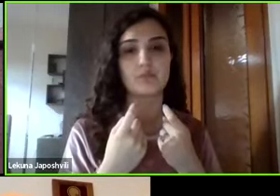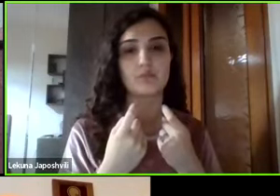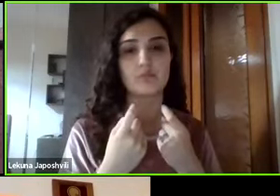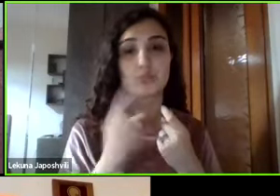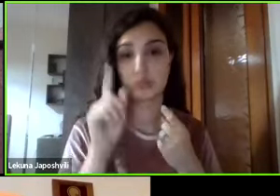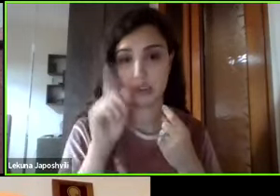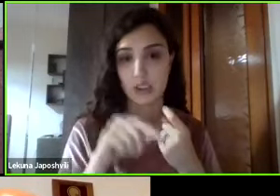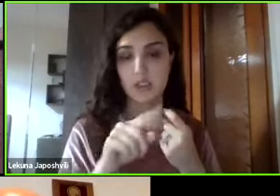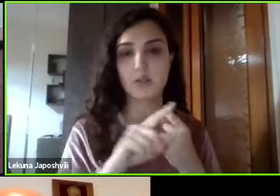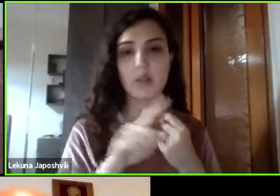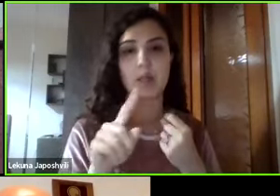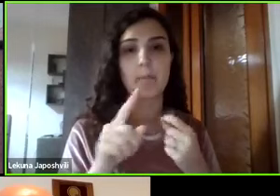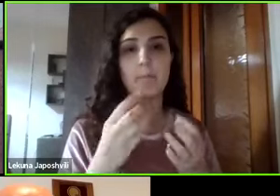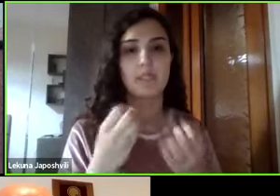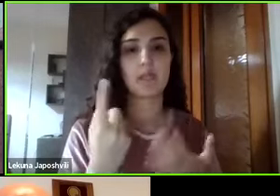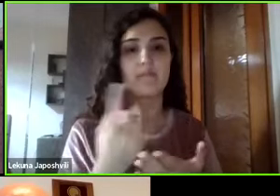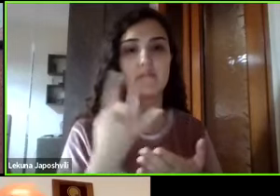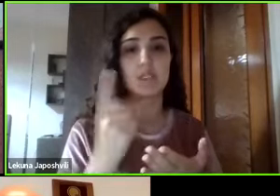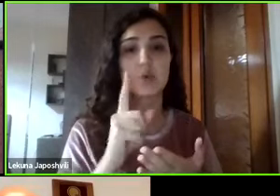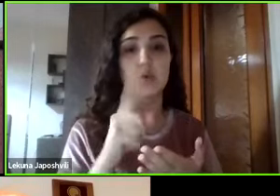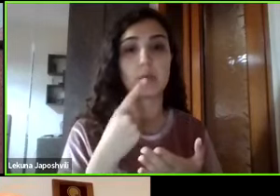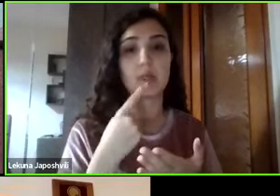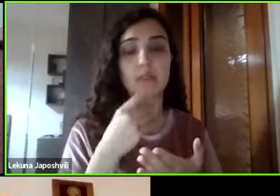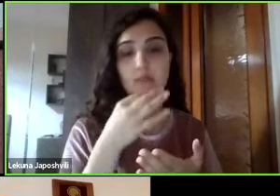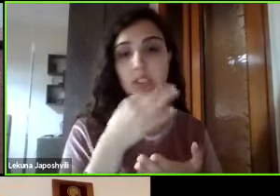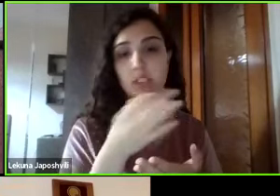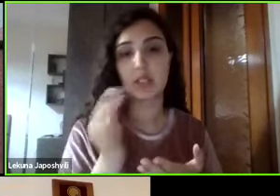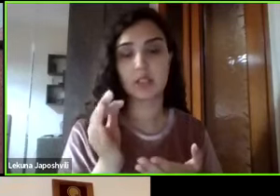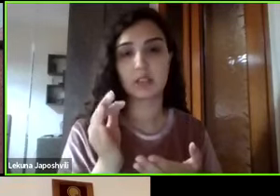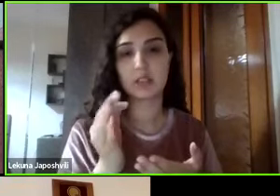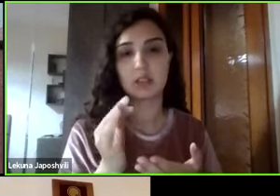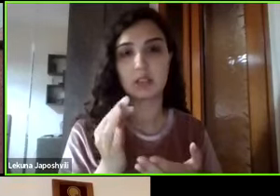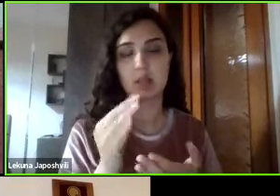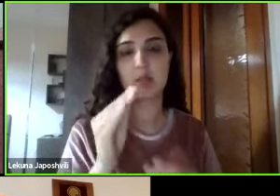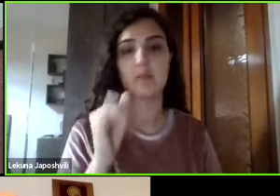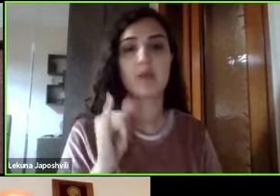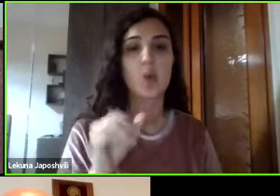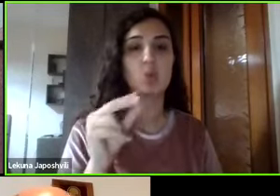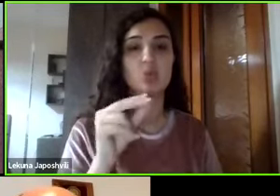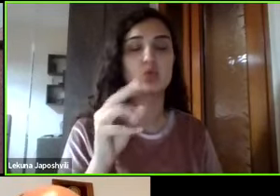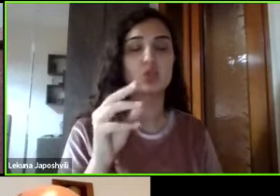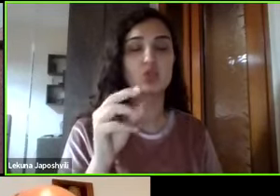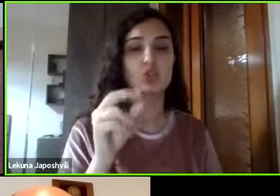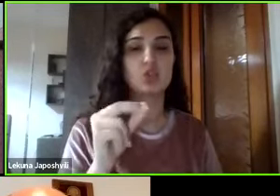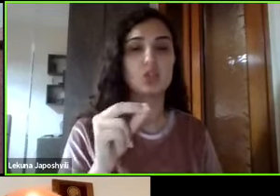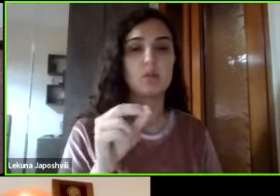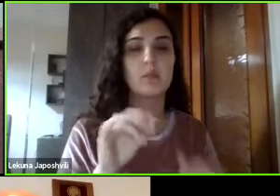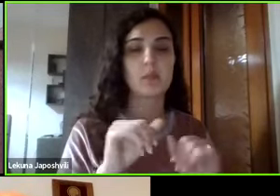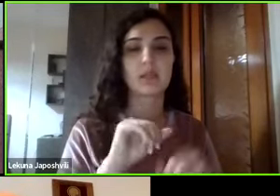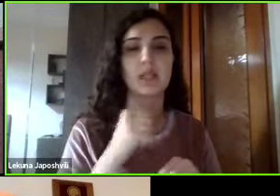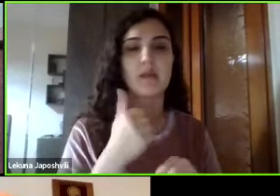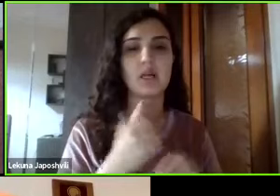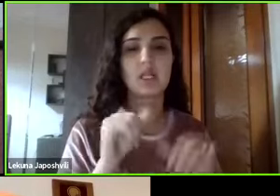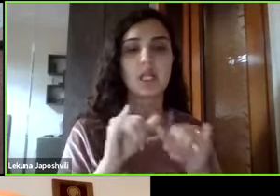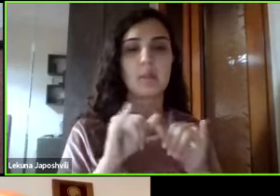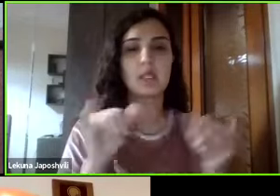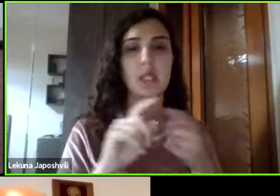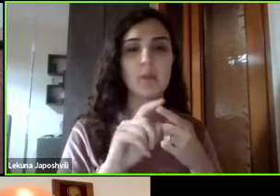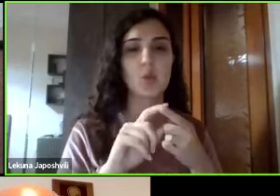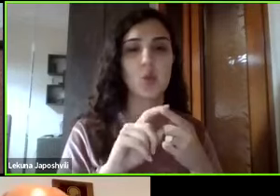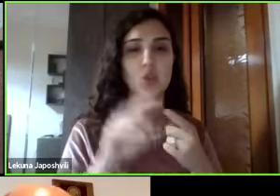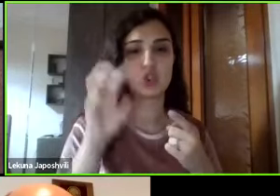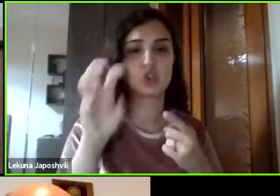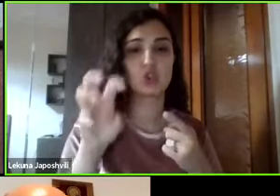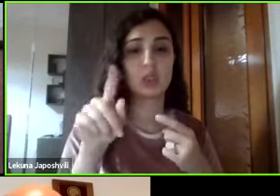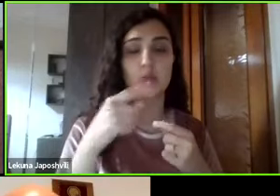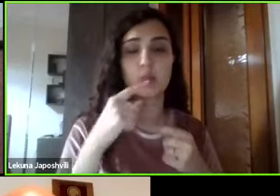ცნობილია, მაგრამ მაინც კიდევ ერთხელ რო გითხრათ, ფაუჩი, რომელიც არის მთავარი ეპიდემიოლოგი შტატების, დაანონსა, რომ